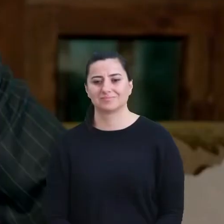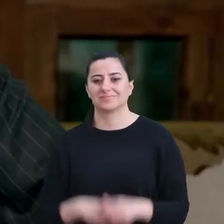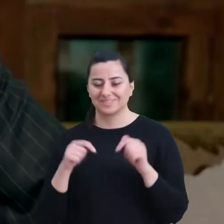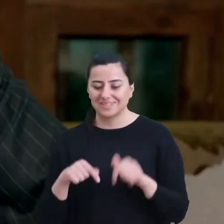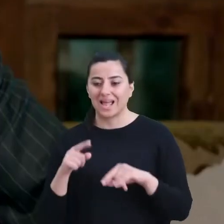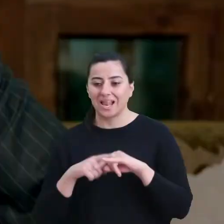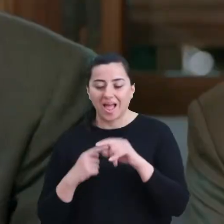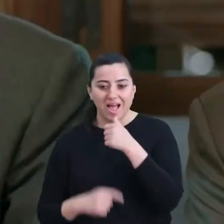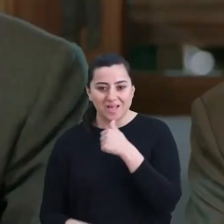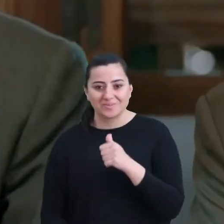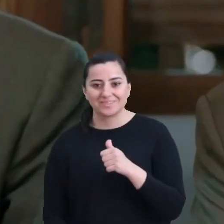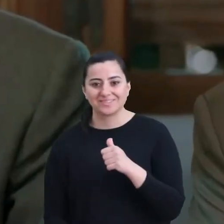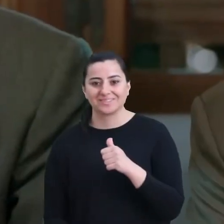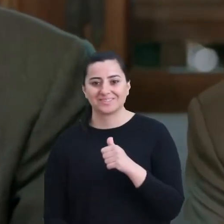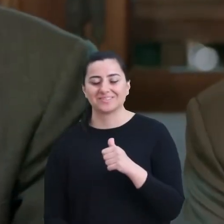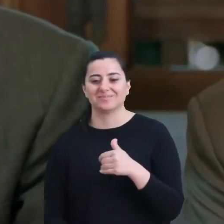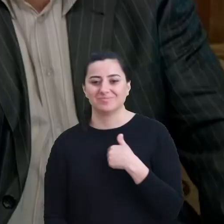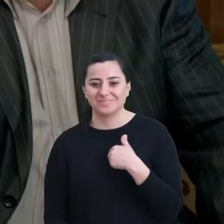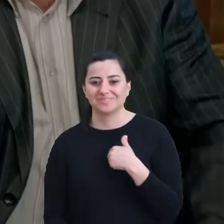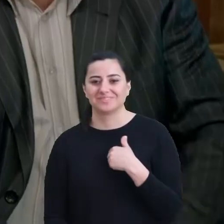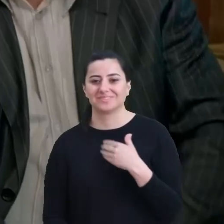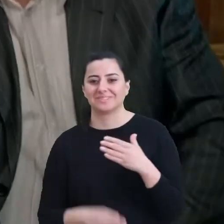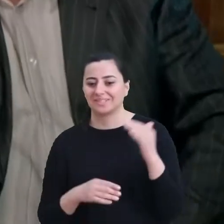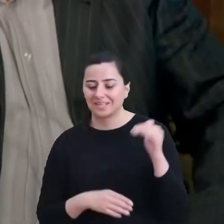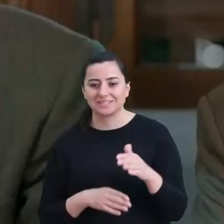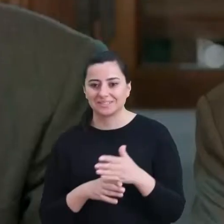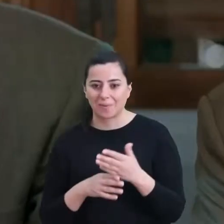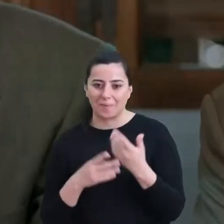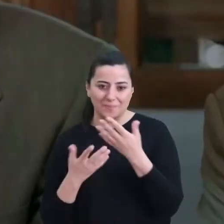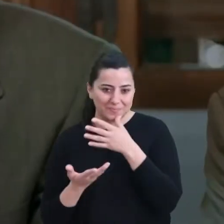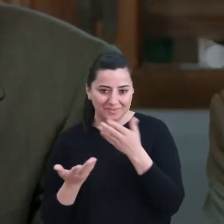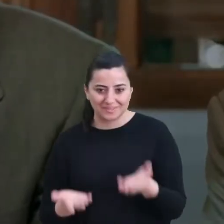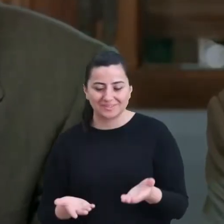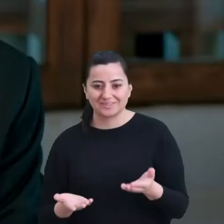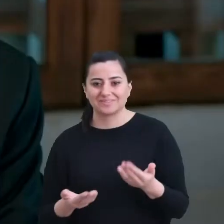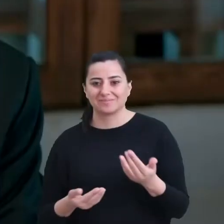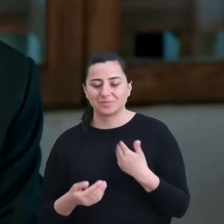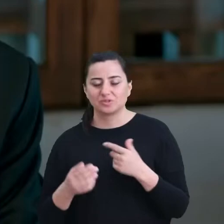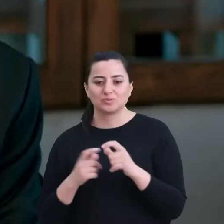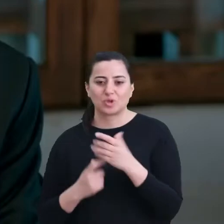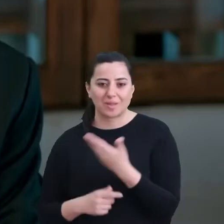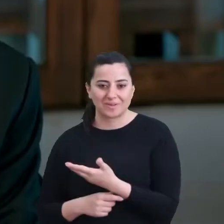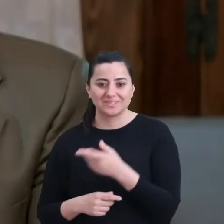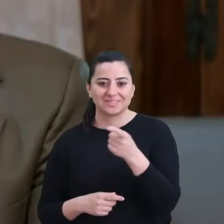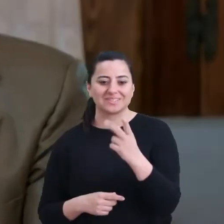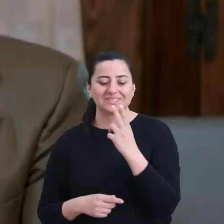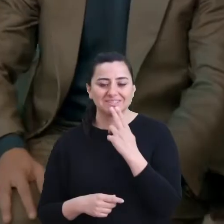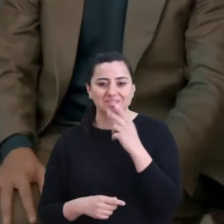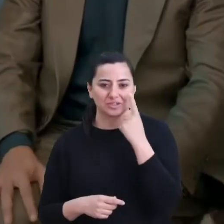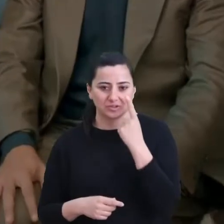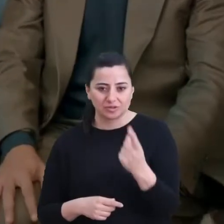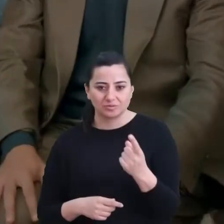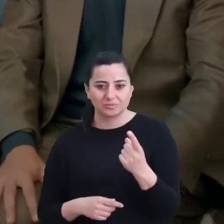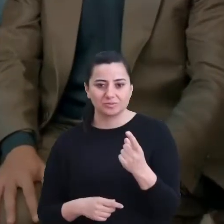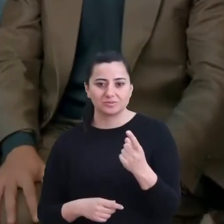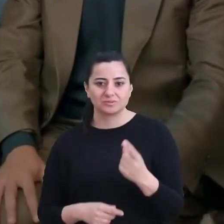Şimdi Halil abi, bizim sebebi ziyaretimiz malum. Bizim Süleyman senin kızı görmüş. Cemil